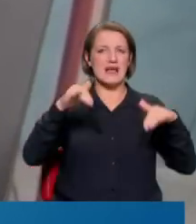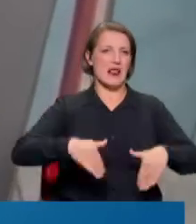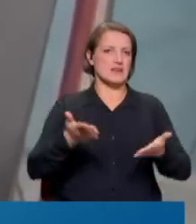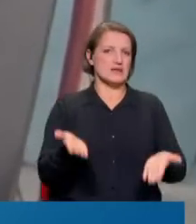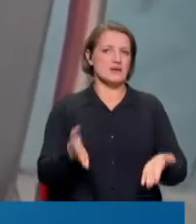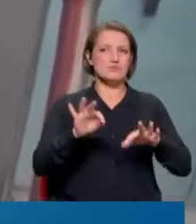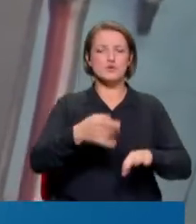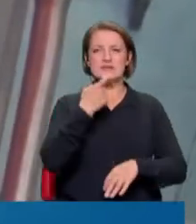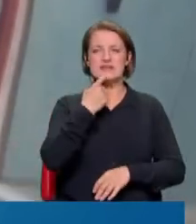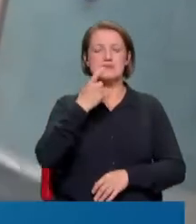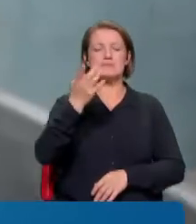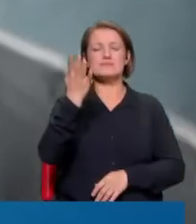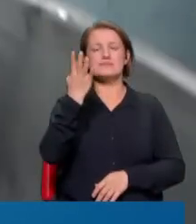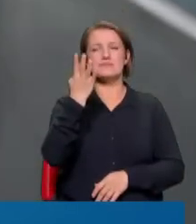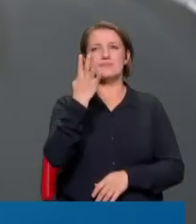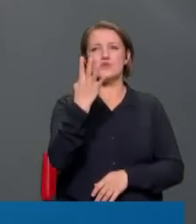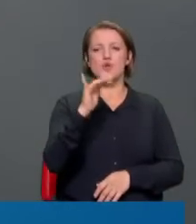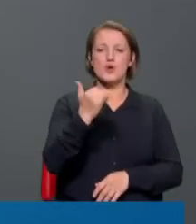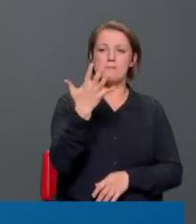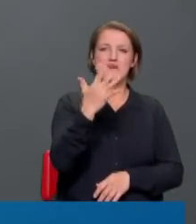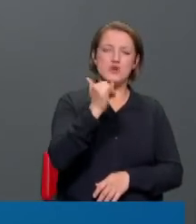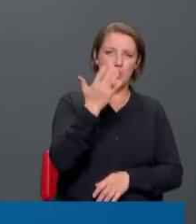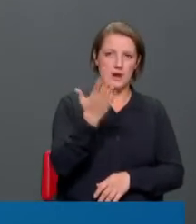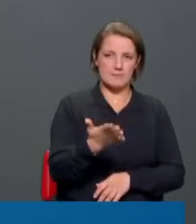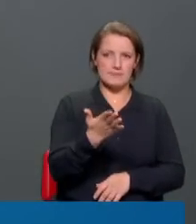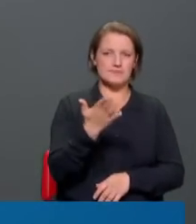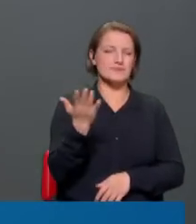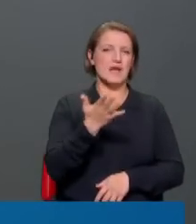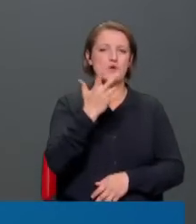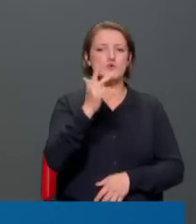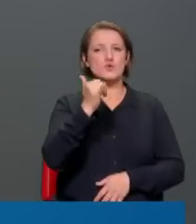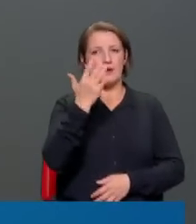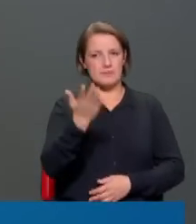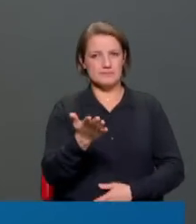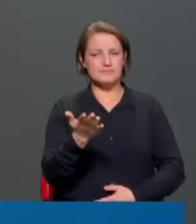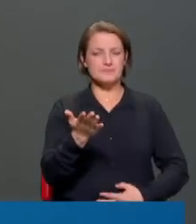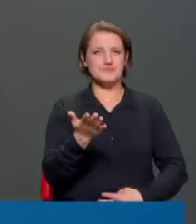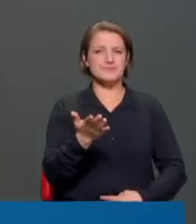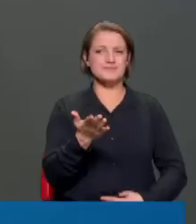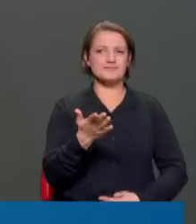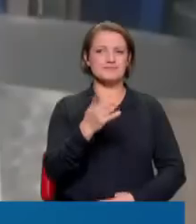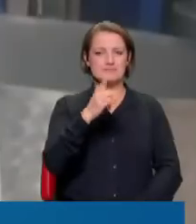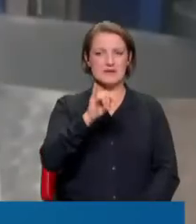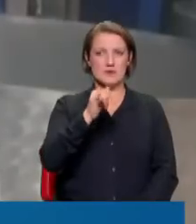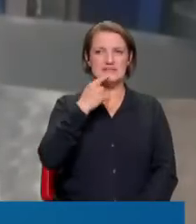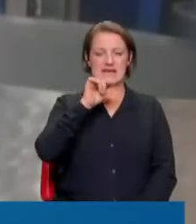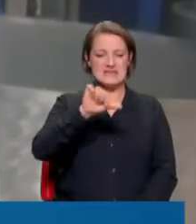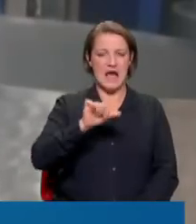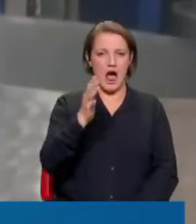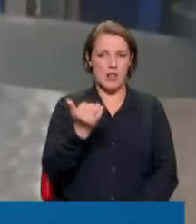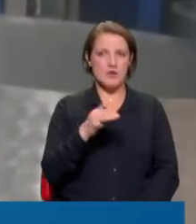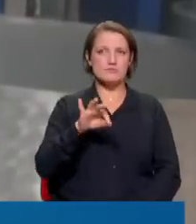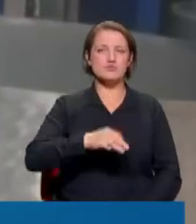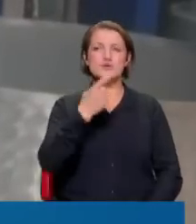Sene geçen sene 4 kilo 5 kilogram daha 3 kilogramlı da e 1 kilogram zeytinyağı alınırken